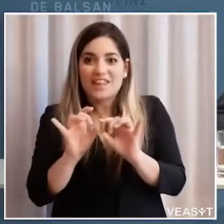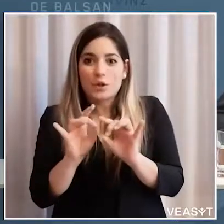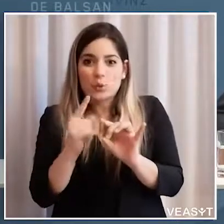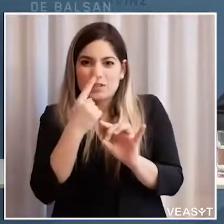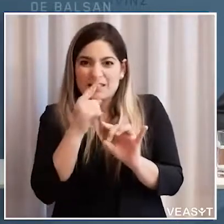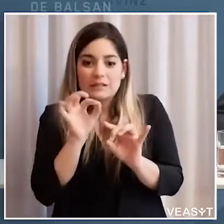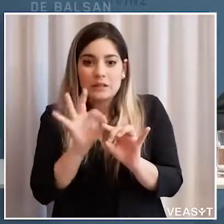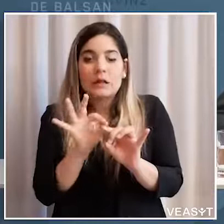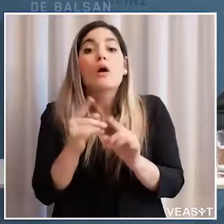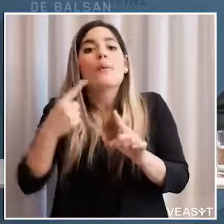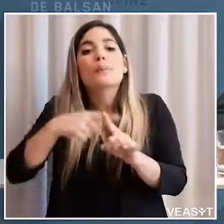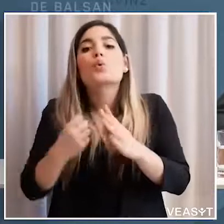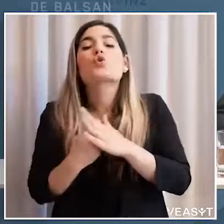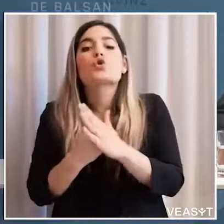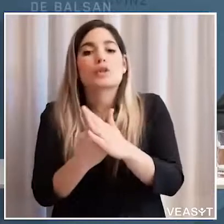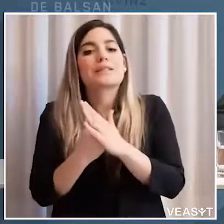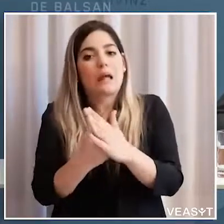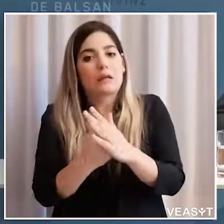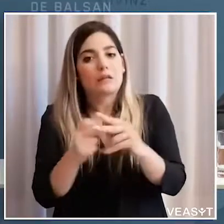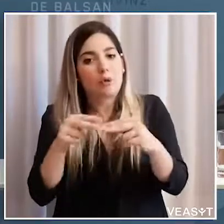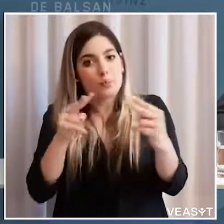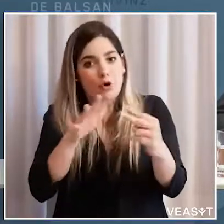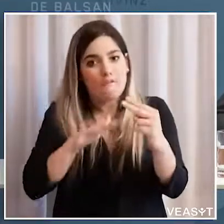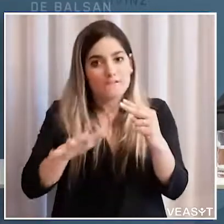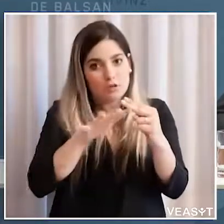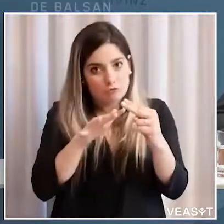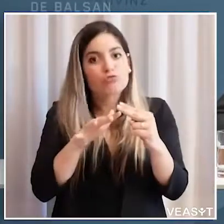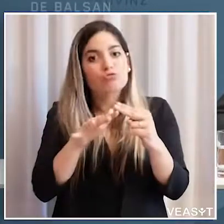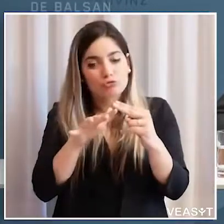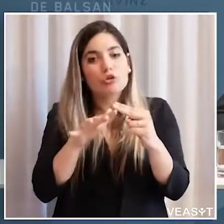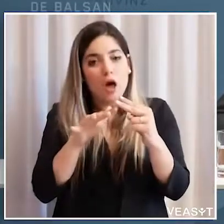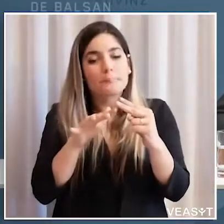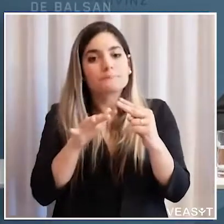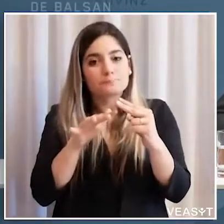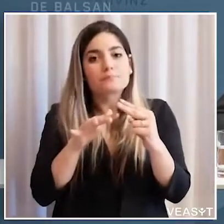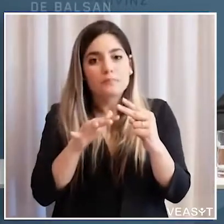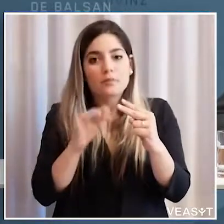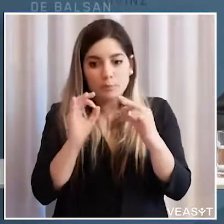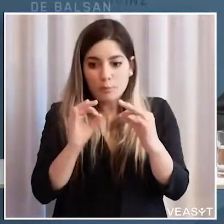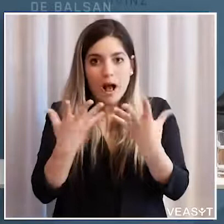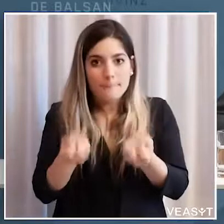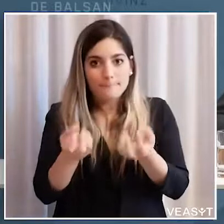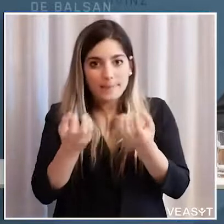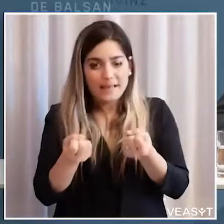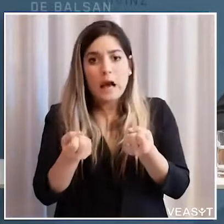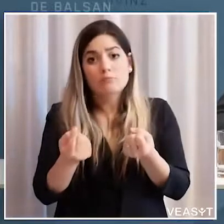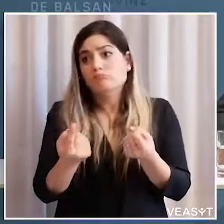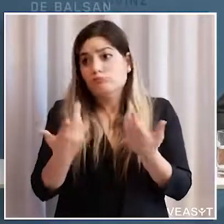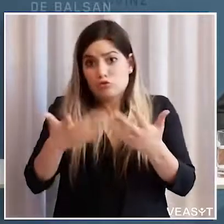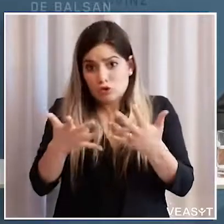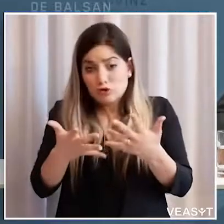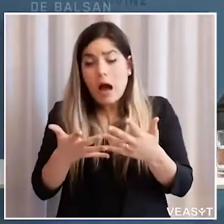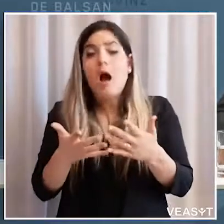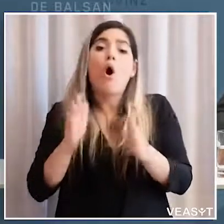sempre di più ovviamente anche sui sostegni che la provincia pone in essere che